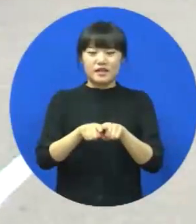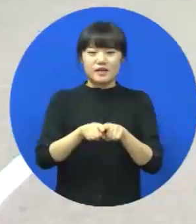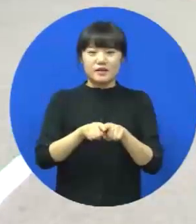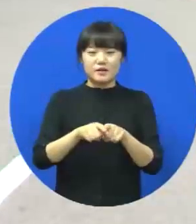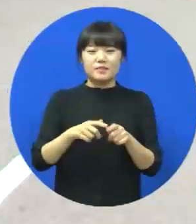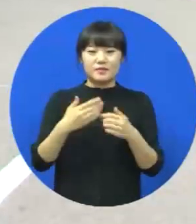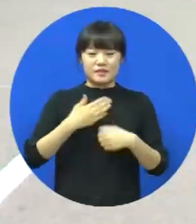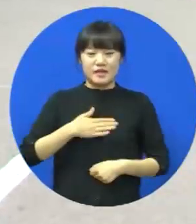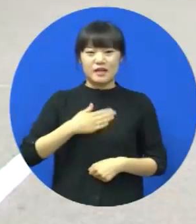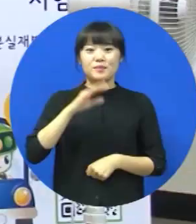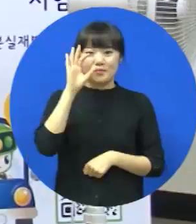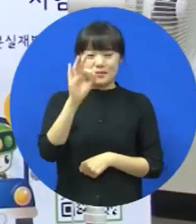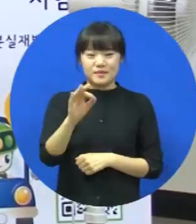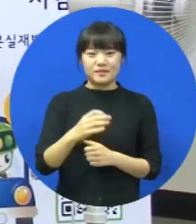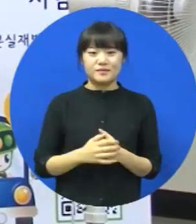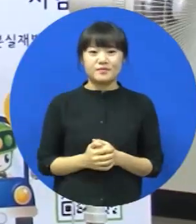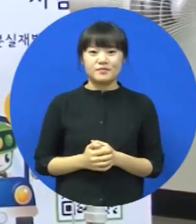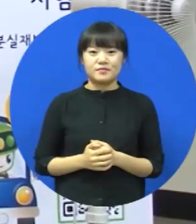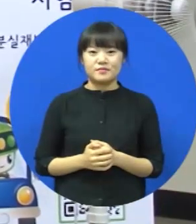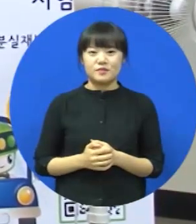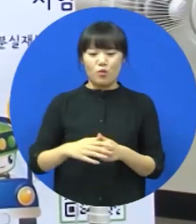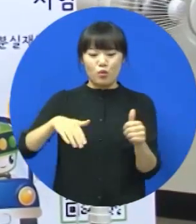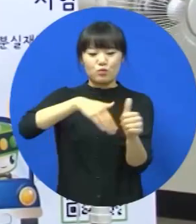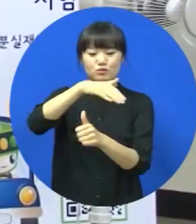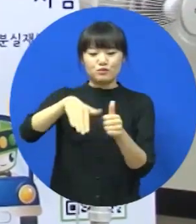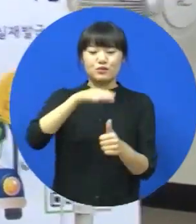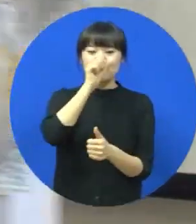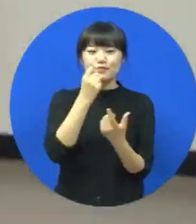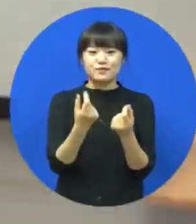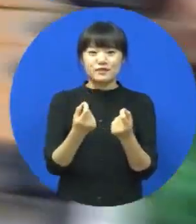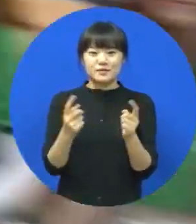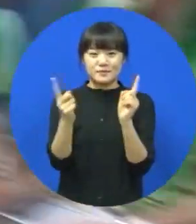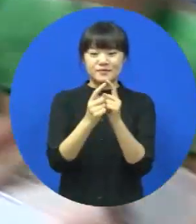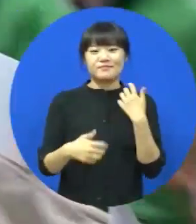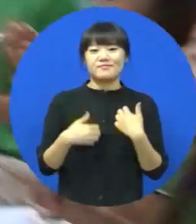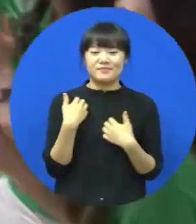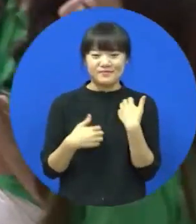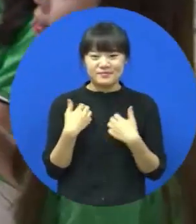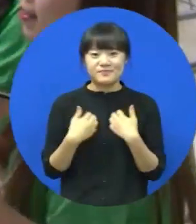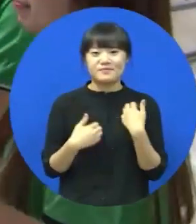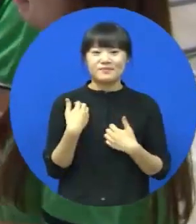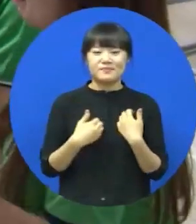합니다. 아, 굉장히 분위기가 좋아요. 반갑습니다.